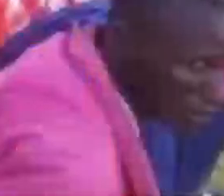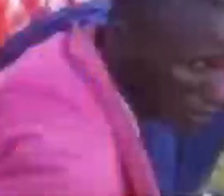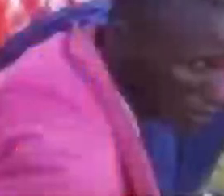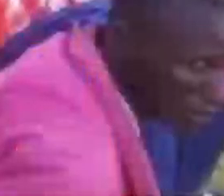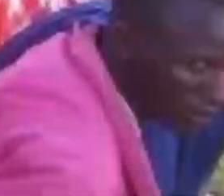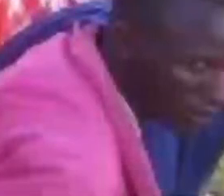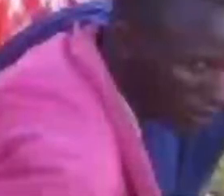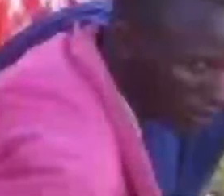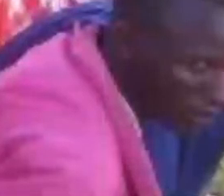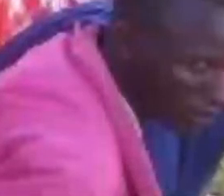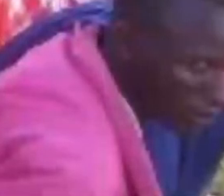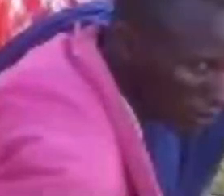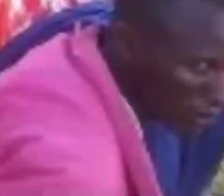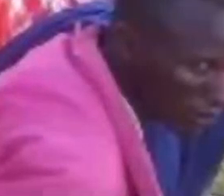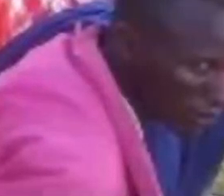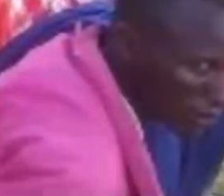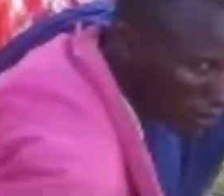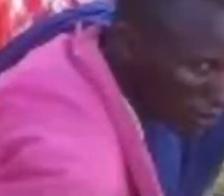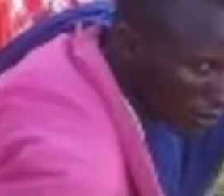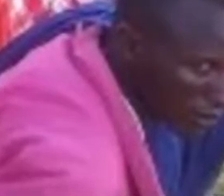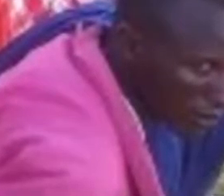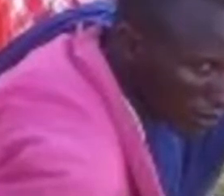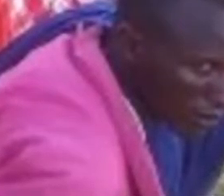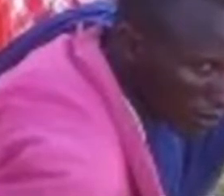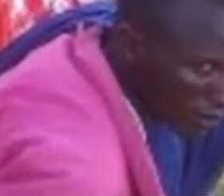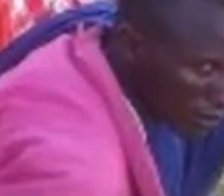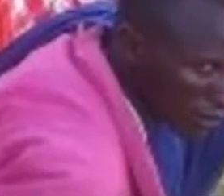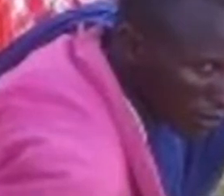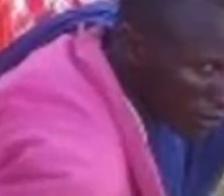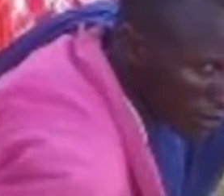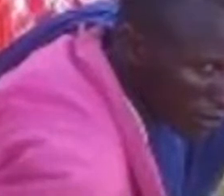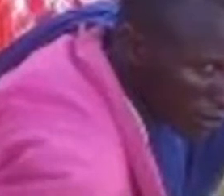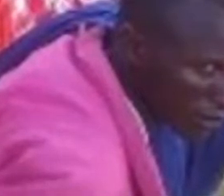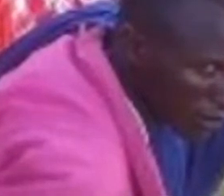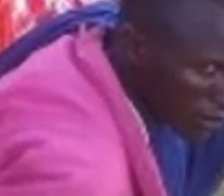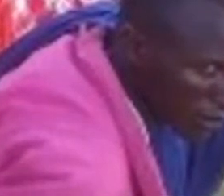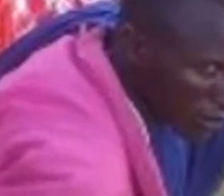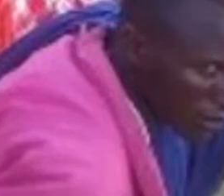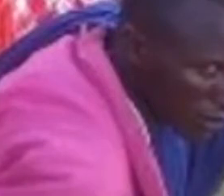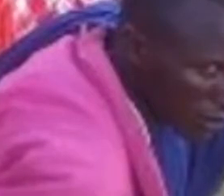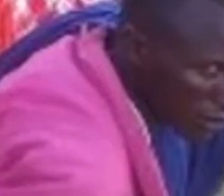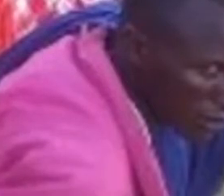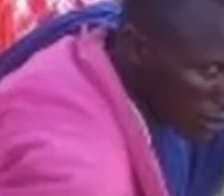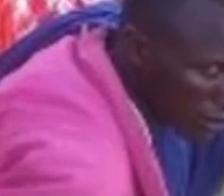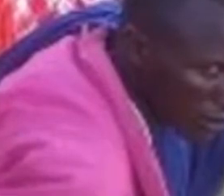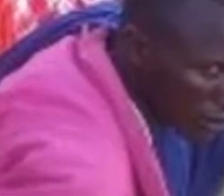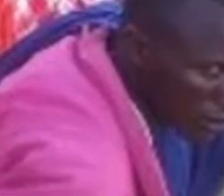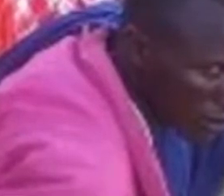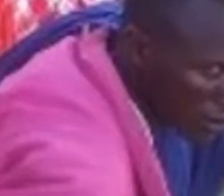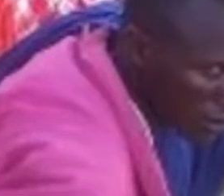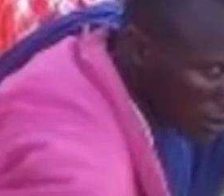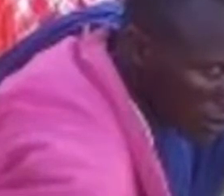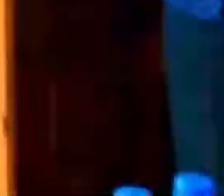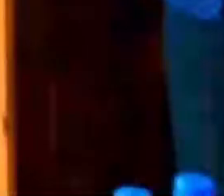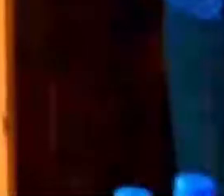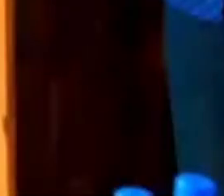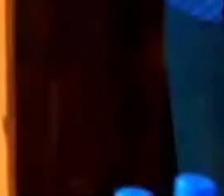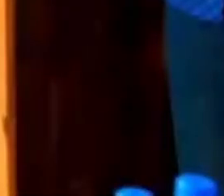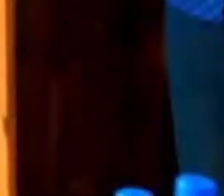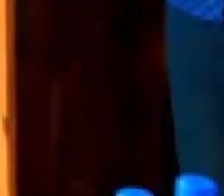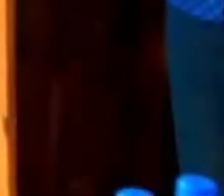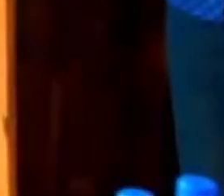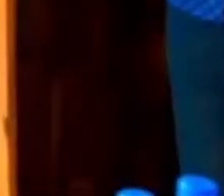wanaobaki. Mjadala kuhusu eneo la uhifadhi la Ngorongoro umekuwa ukiibuka mara kadhaa nchini Tanzania. Hivi